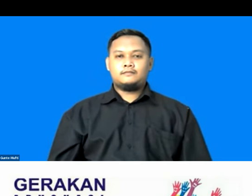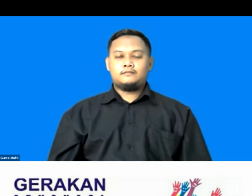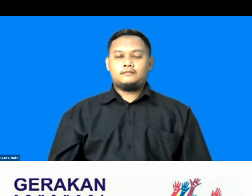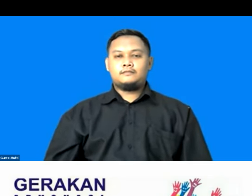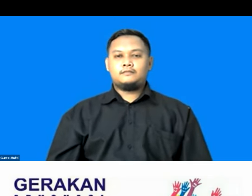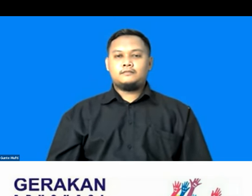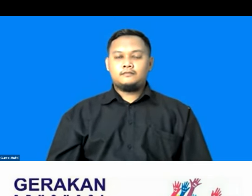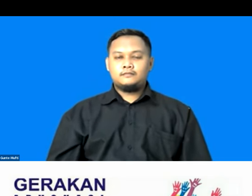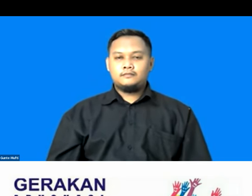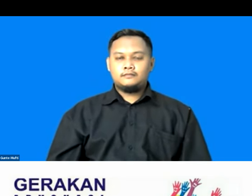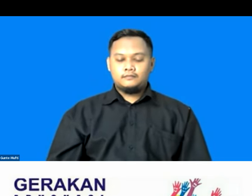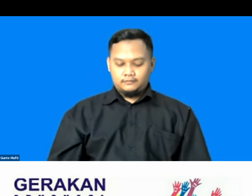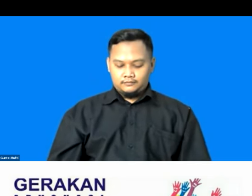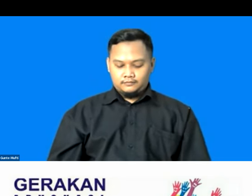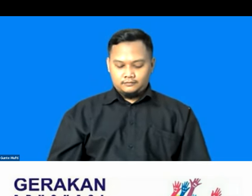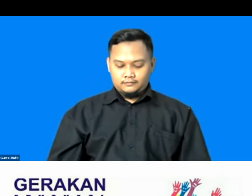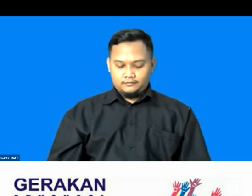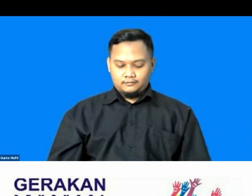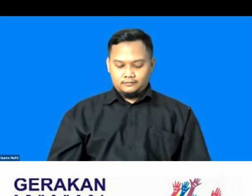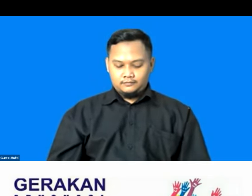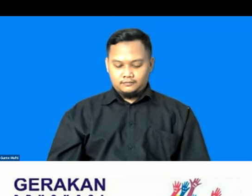Tarik. Ya. Sebentar.